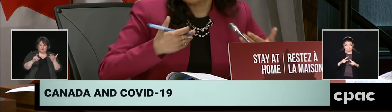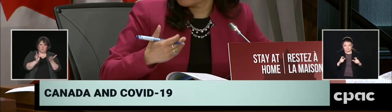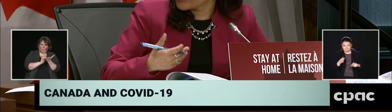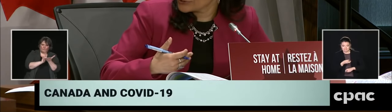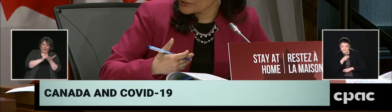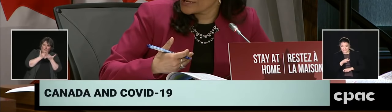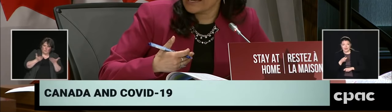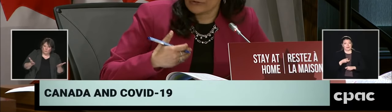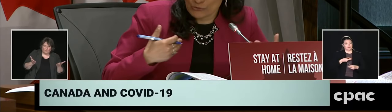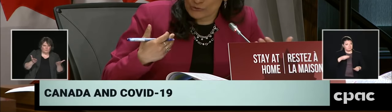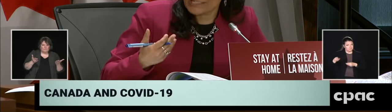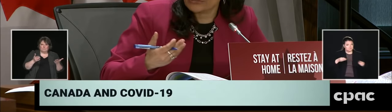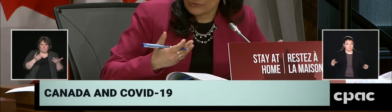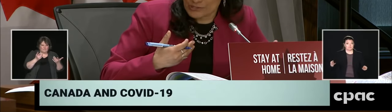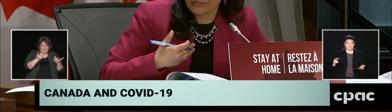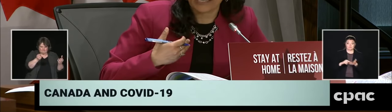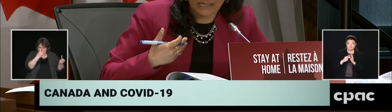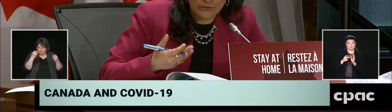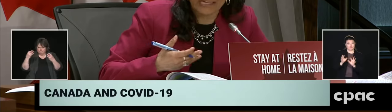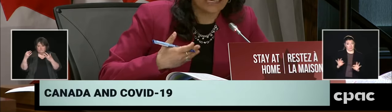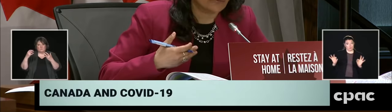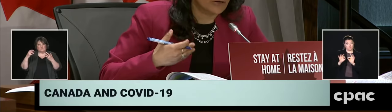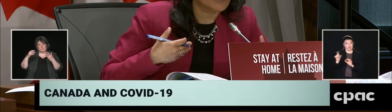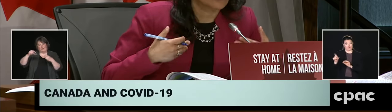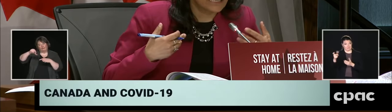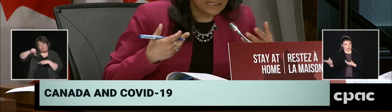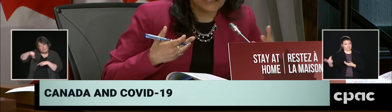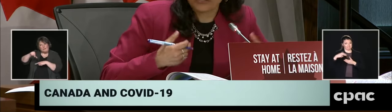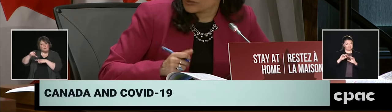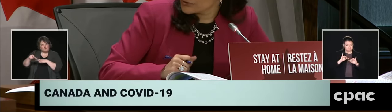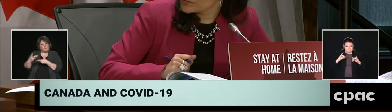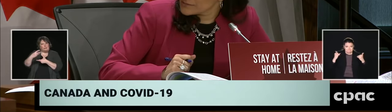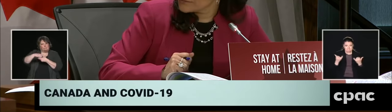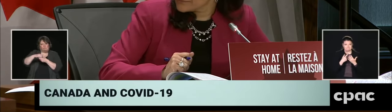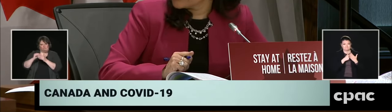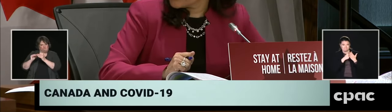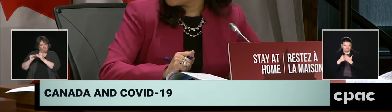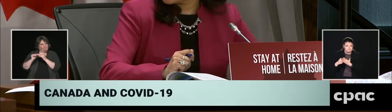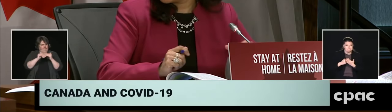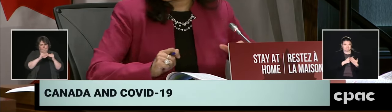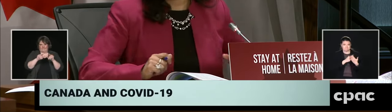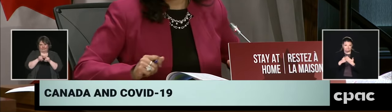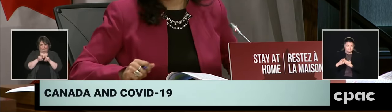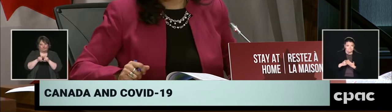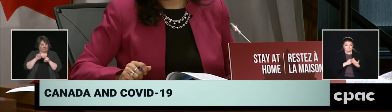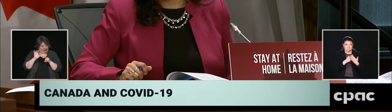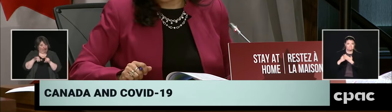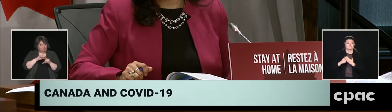avec tous les autres et nous discutons régulièrement ce chose.